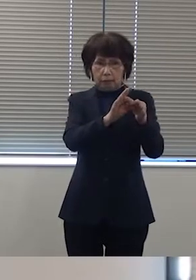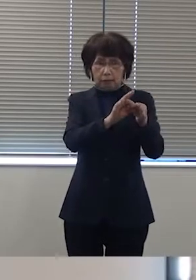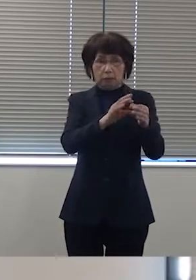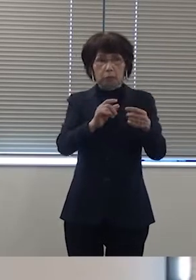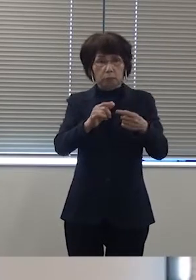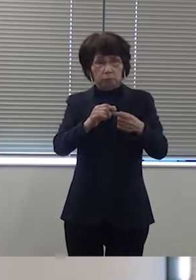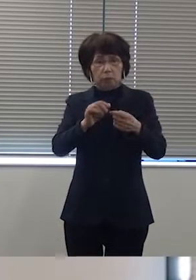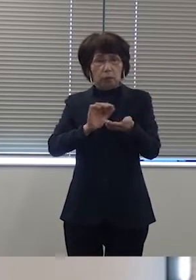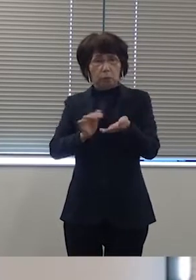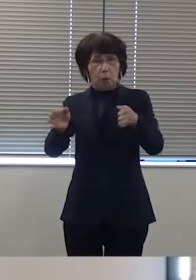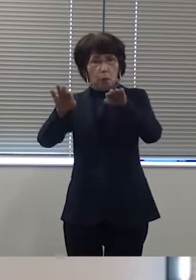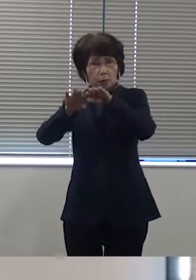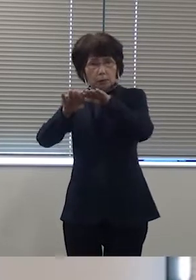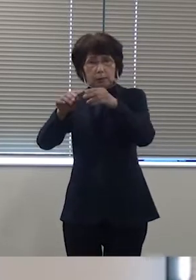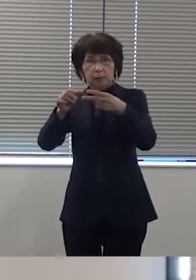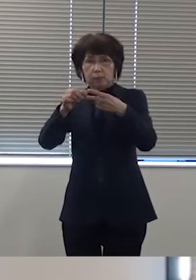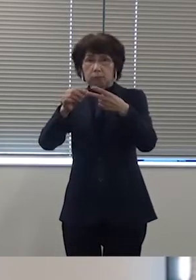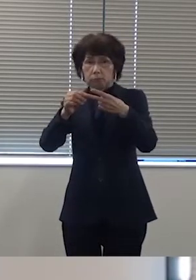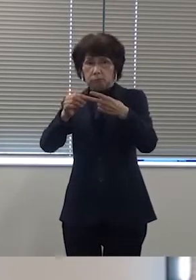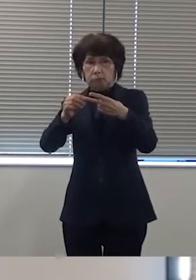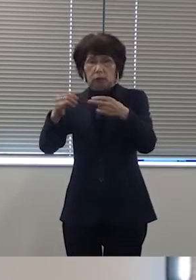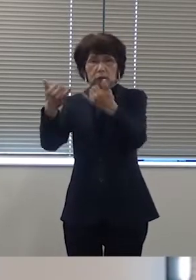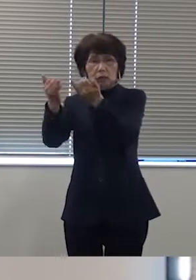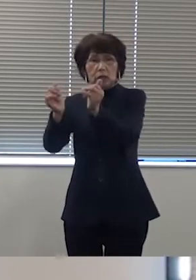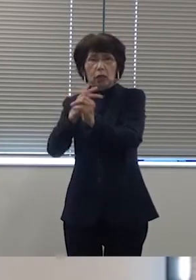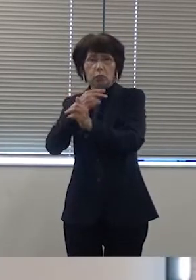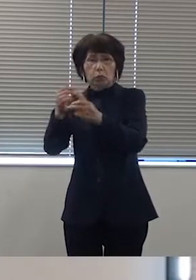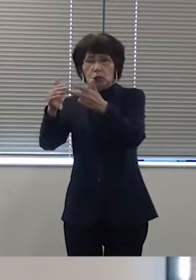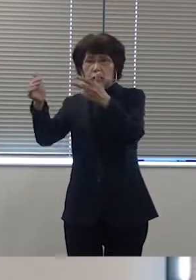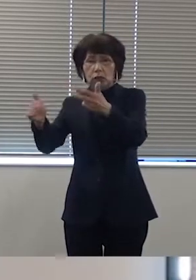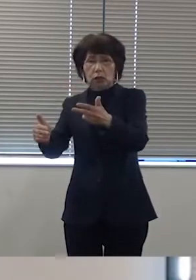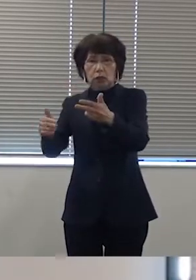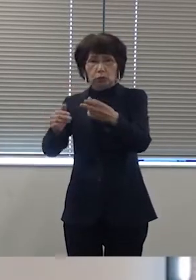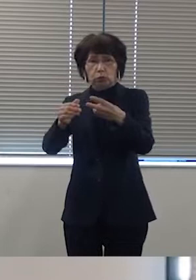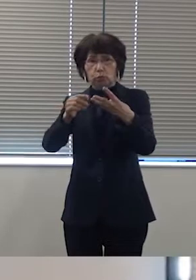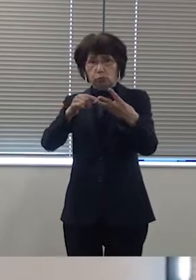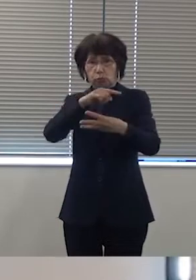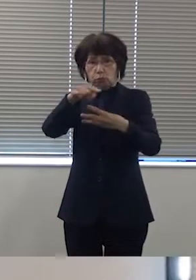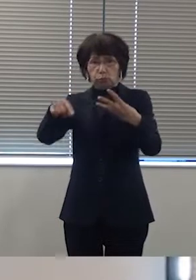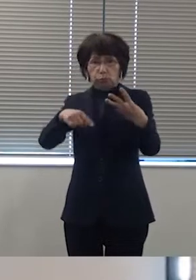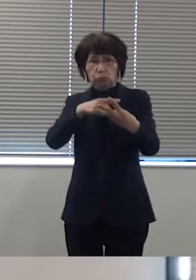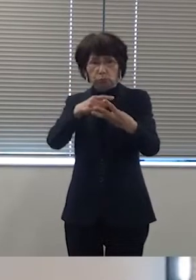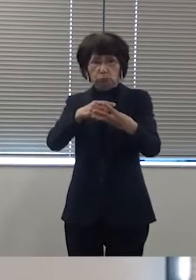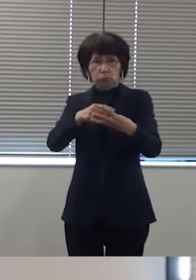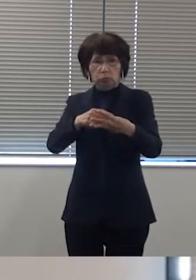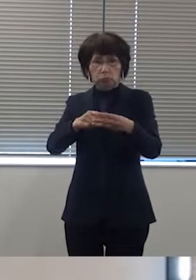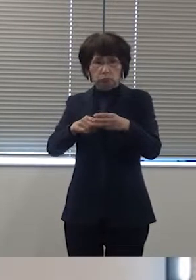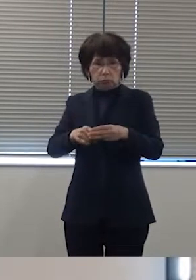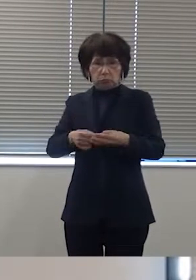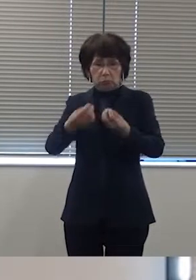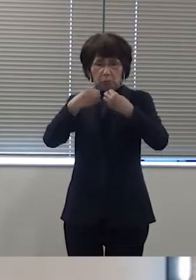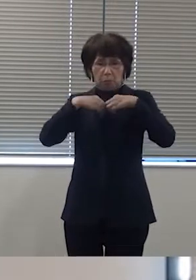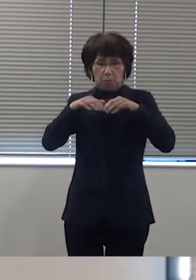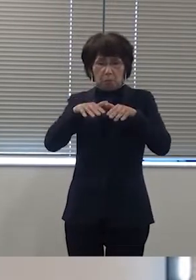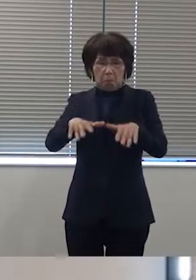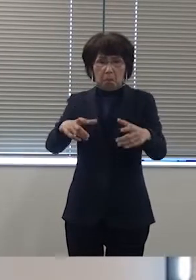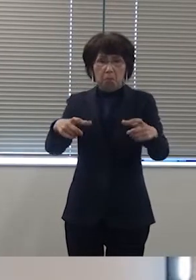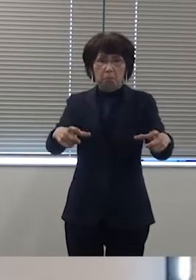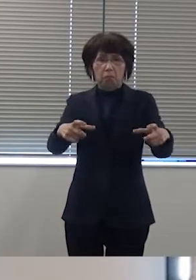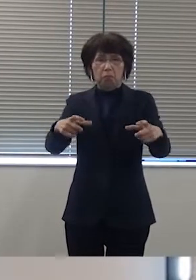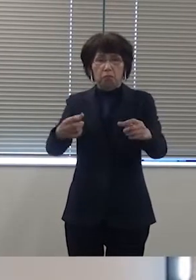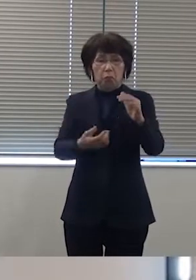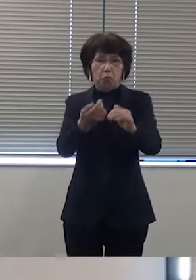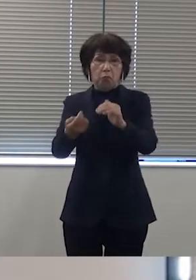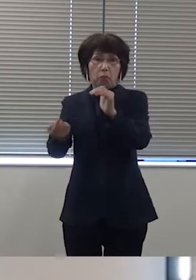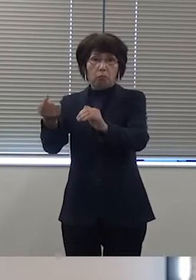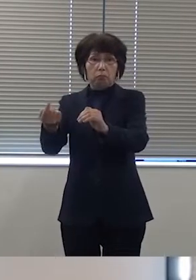で、病院、そして社会福祉施設等でクラスターが起こっておりますので、非常